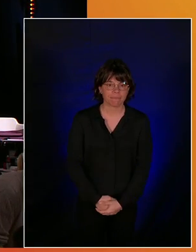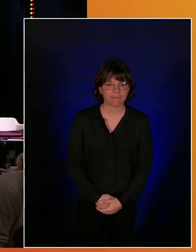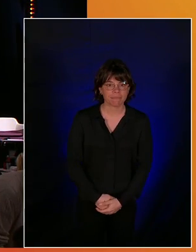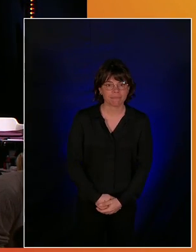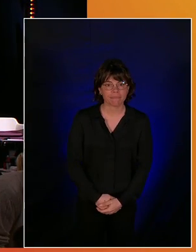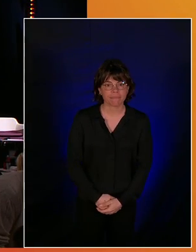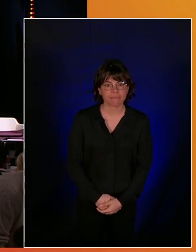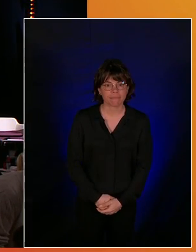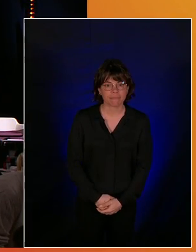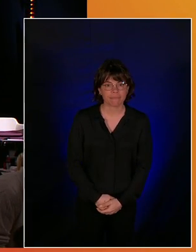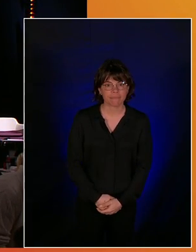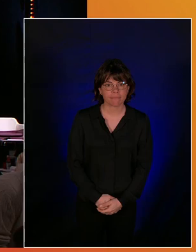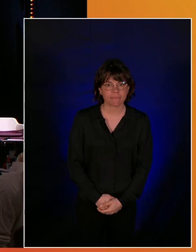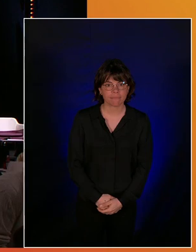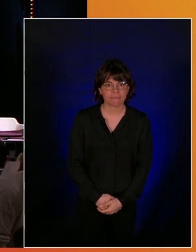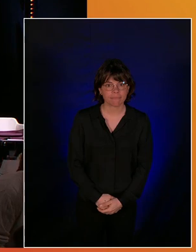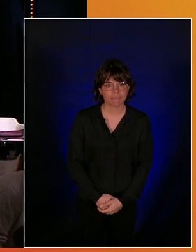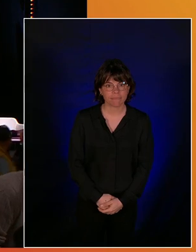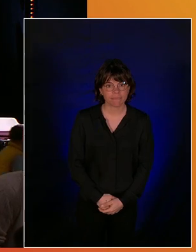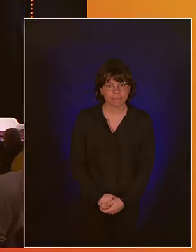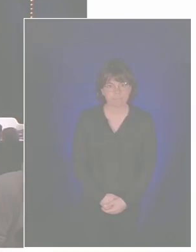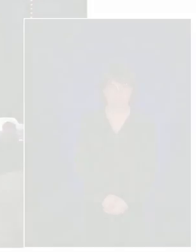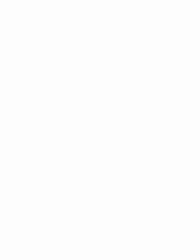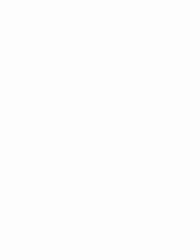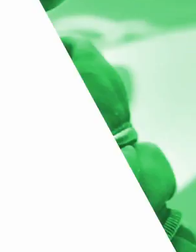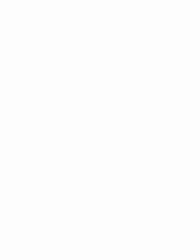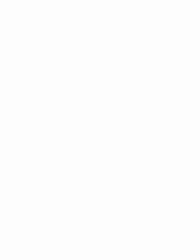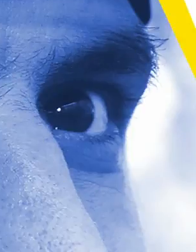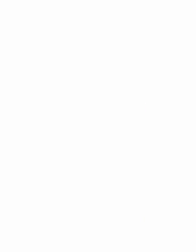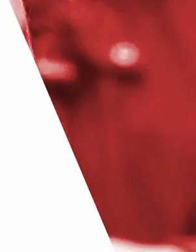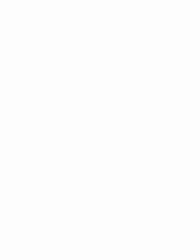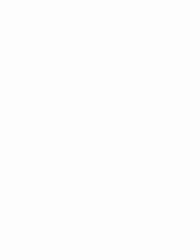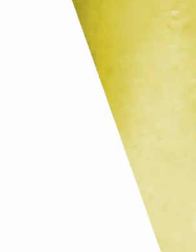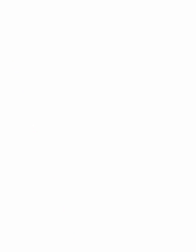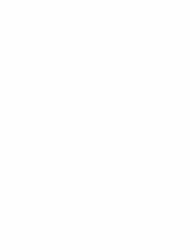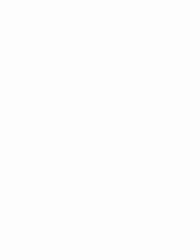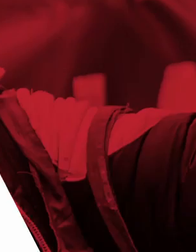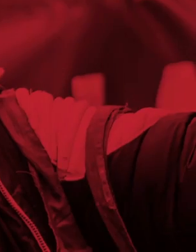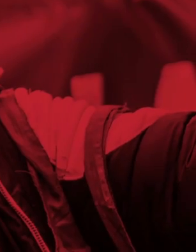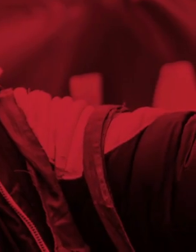plaît là là on est lâché par tout le monde là c'est quoi ce bordel là